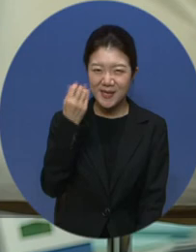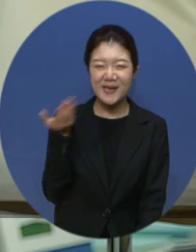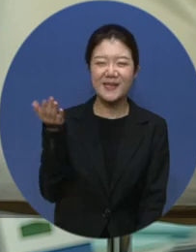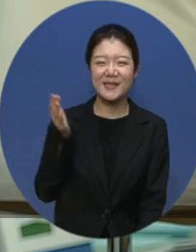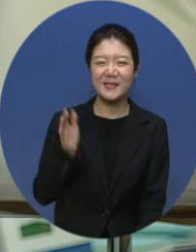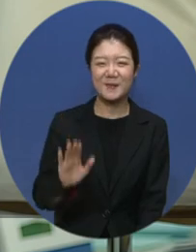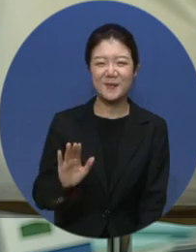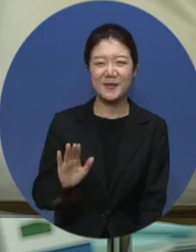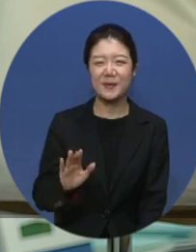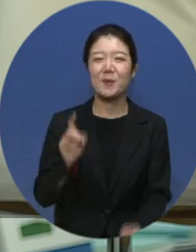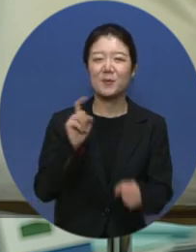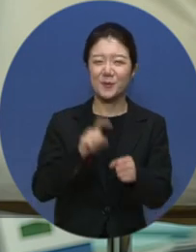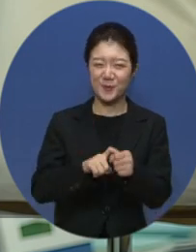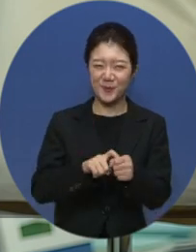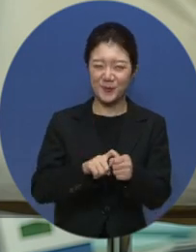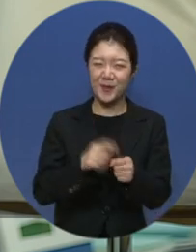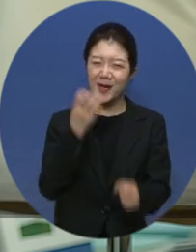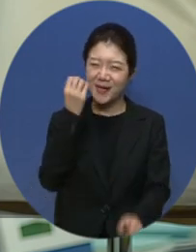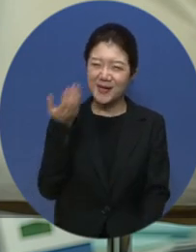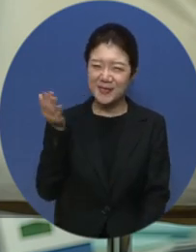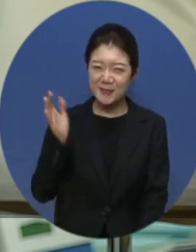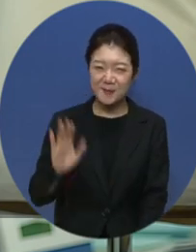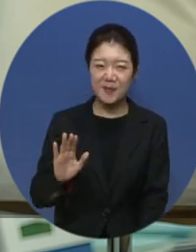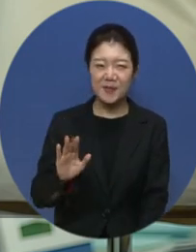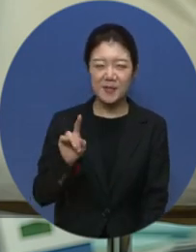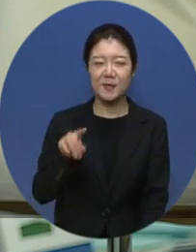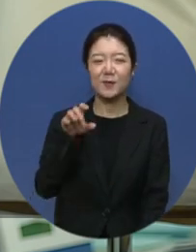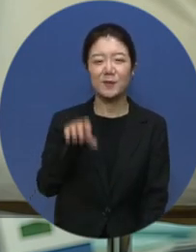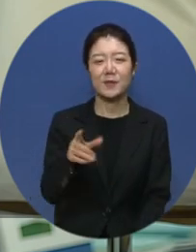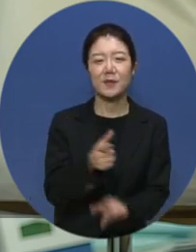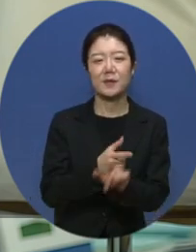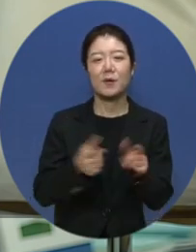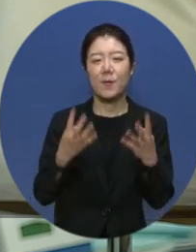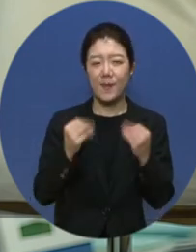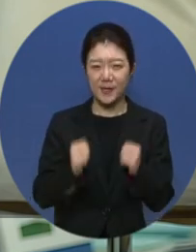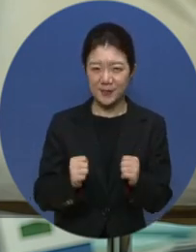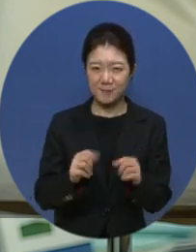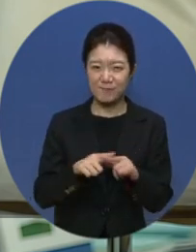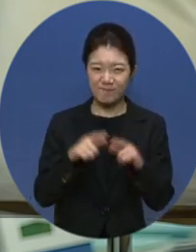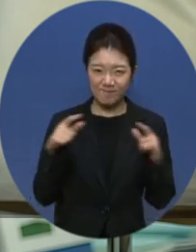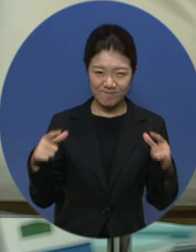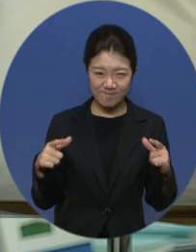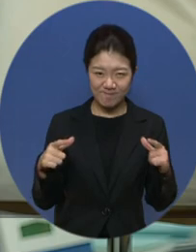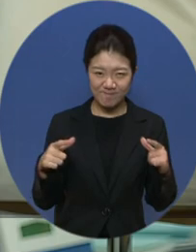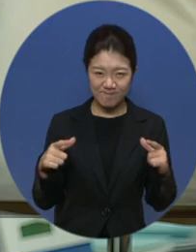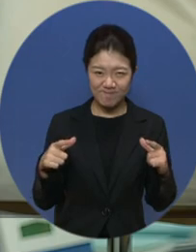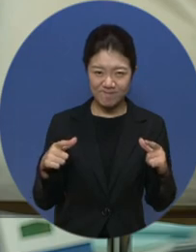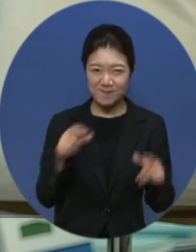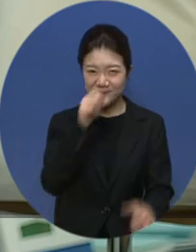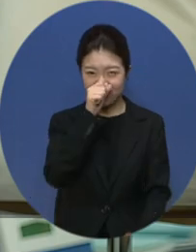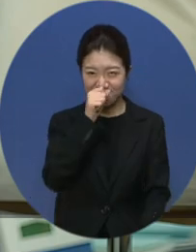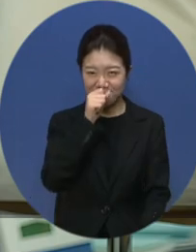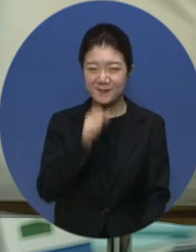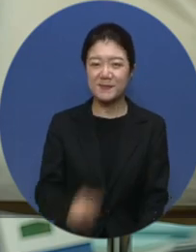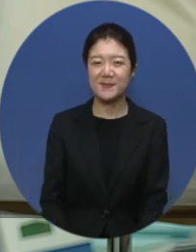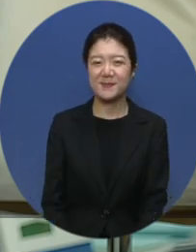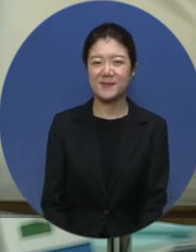한데 목표이기면 하면 이상하긴 한데 이런 분야가 더 많이 확산됐으면